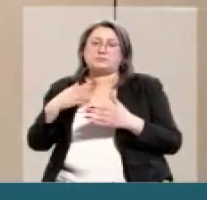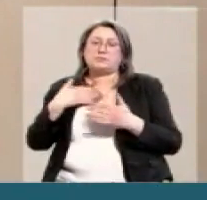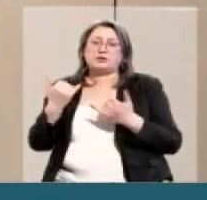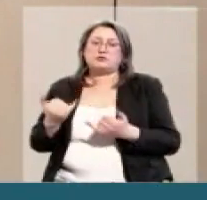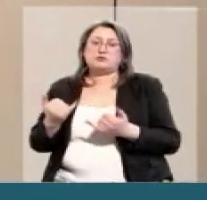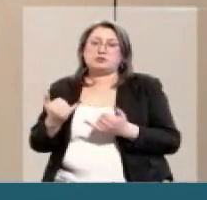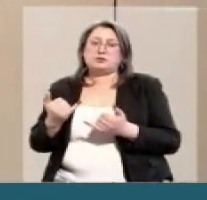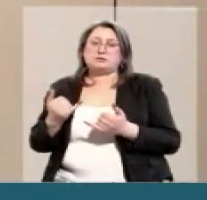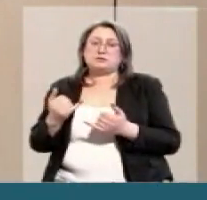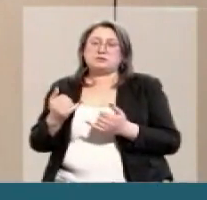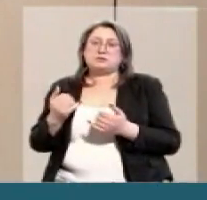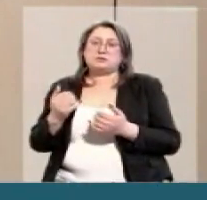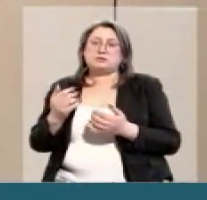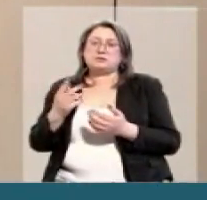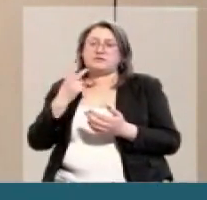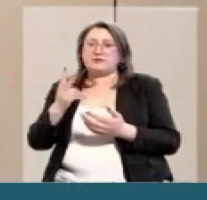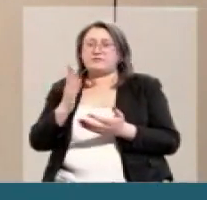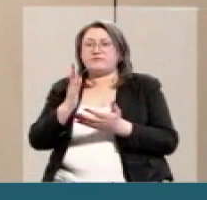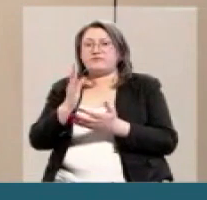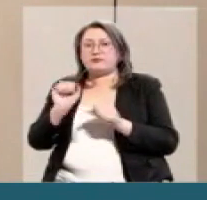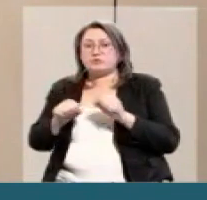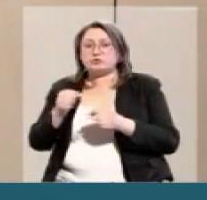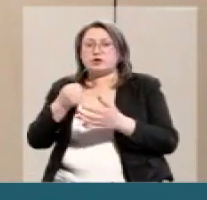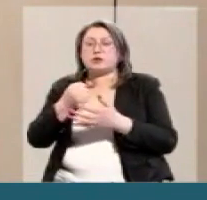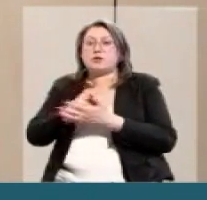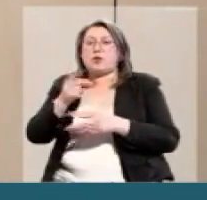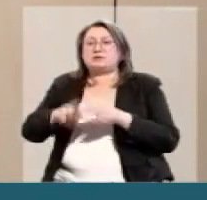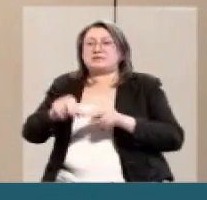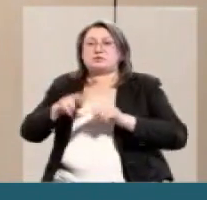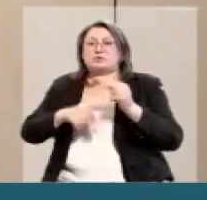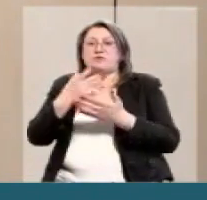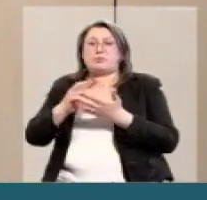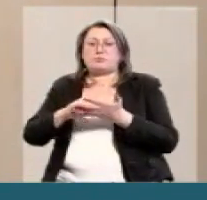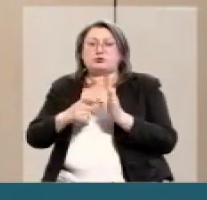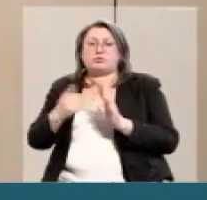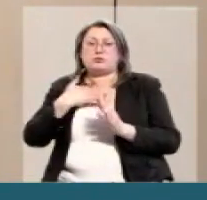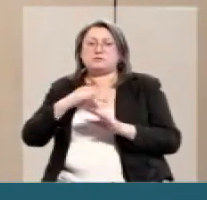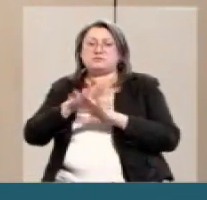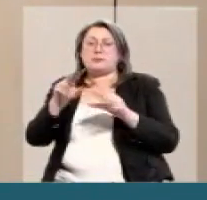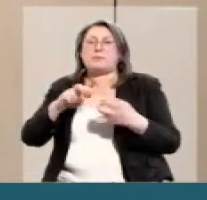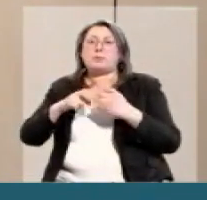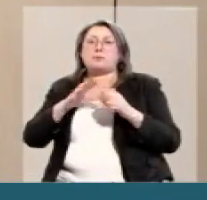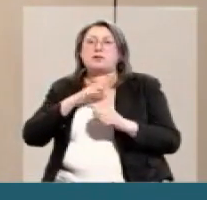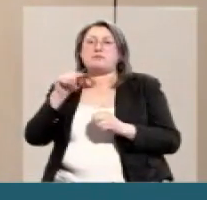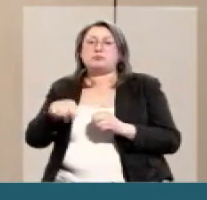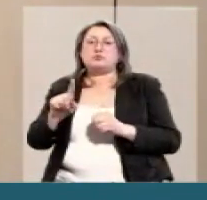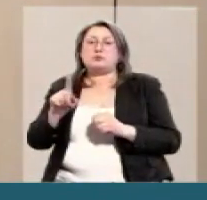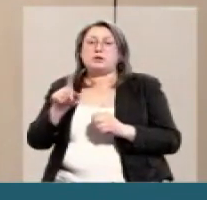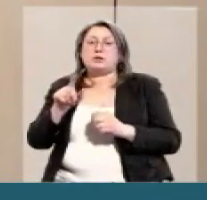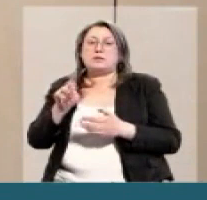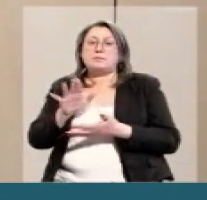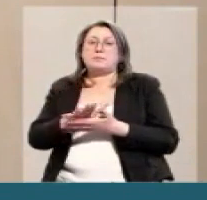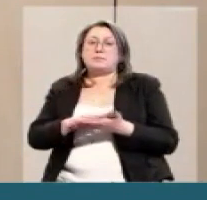сейчас, получается, имеем возможность достроить свое помещение. У нас вся проблема была в том, что не